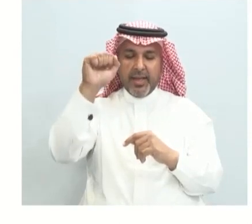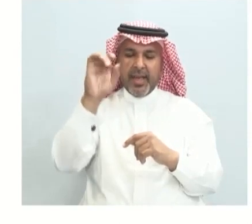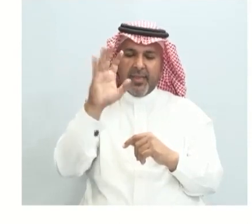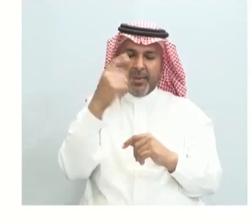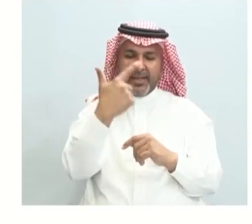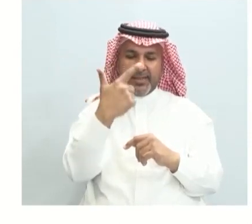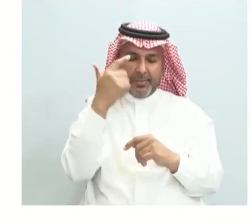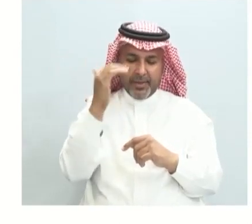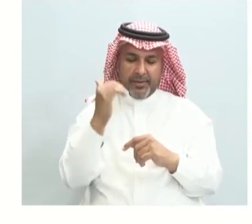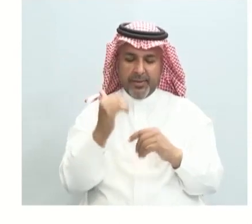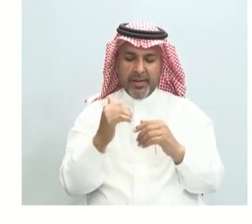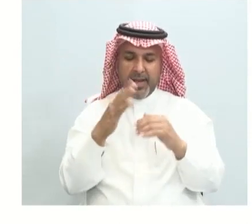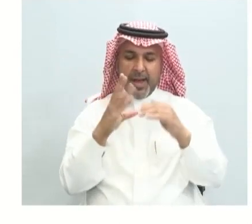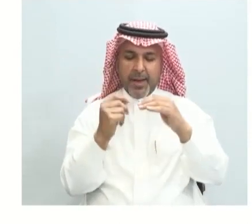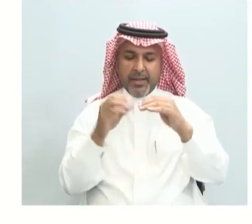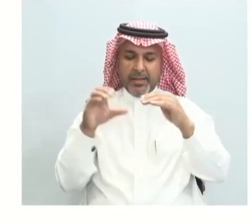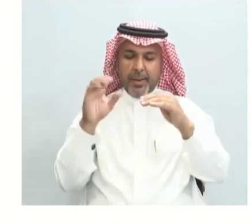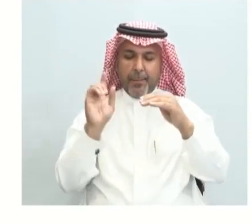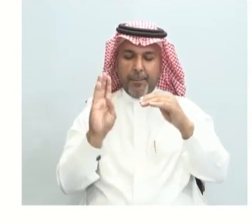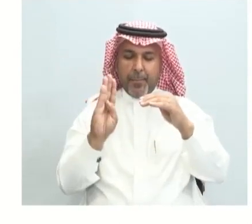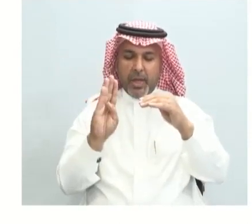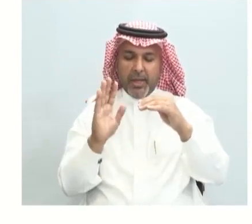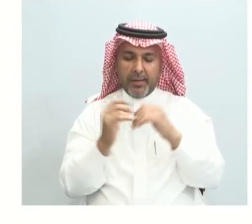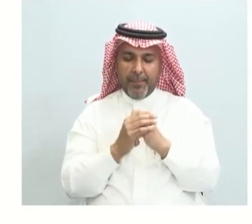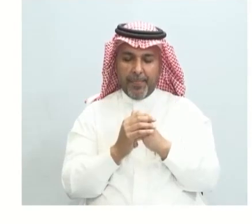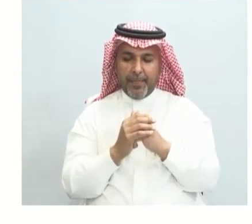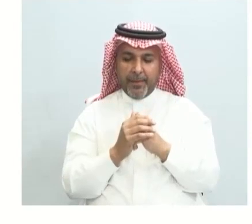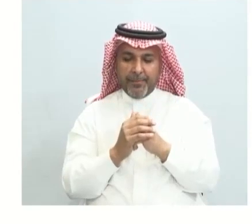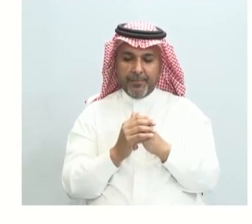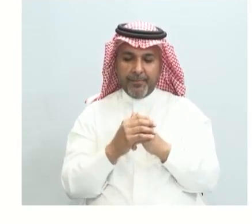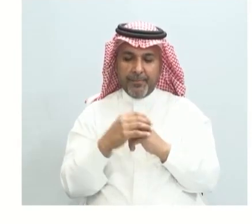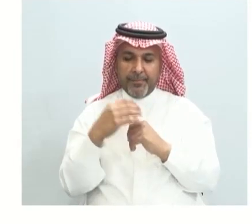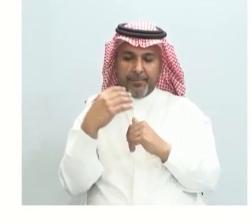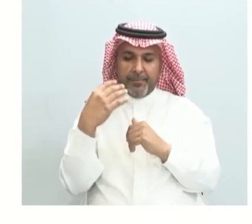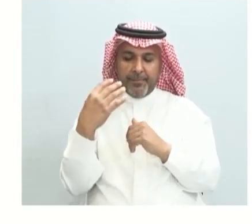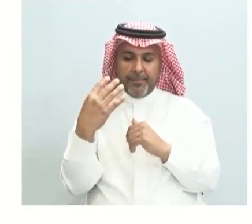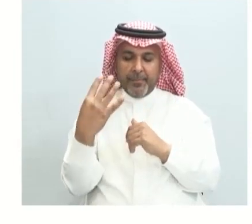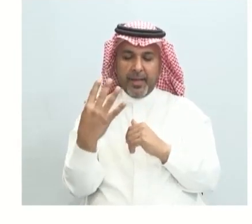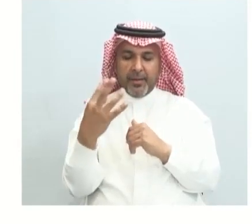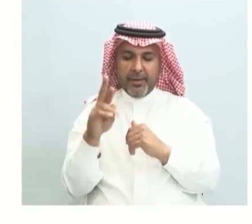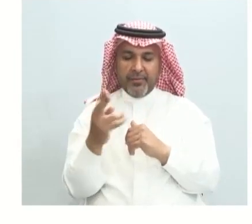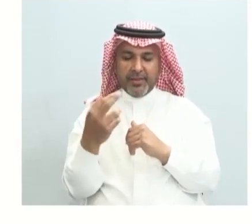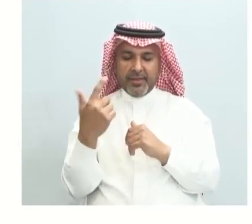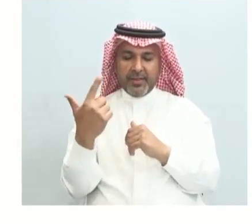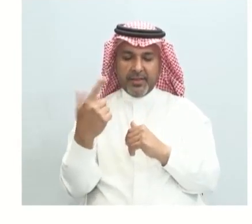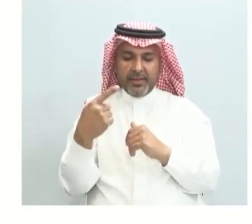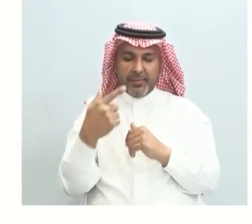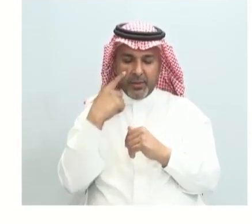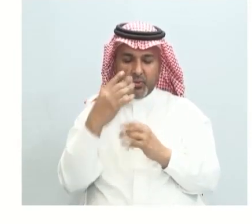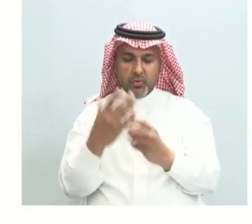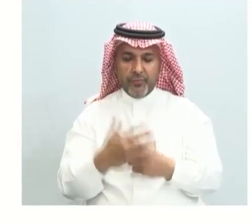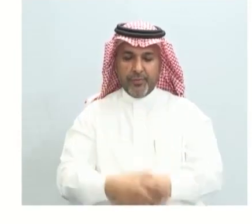36 على الضلع ب اللي هو عباره عن كم عباره عن 4.17 اللي احنا